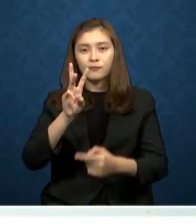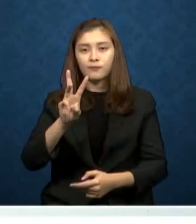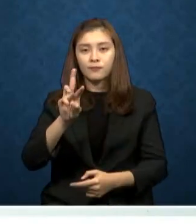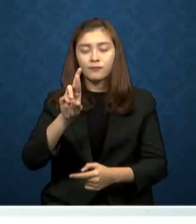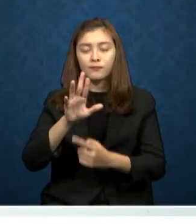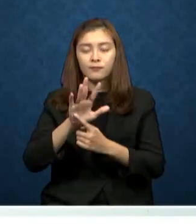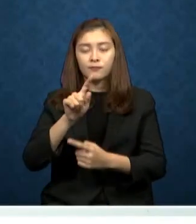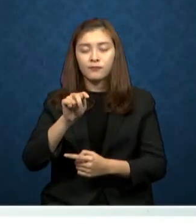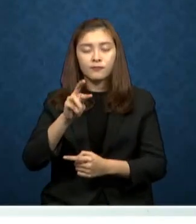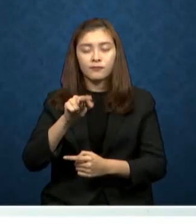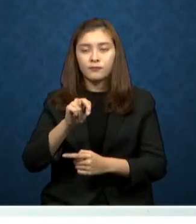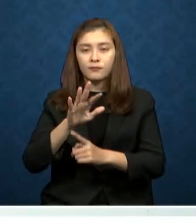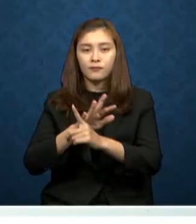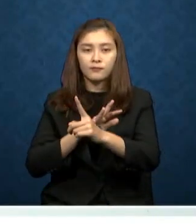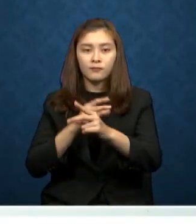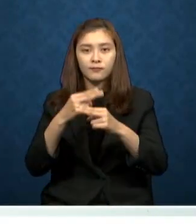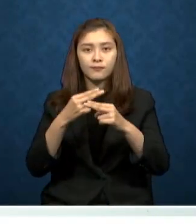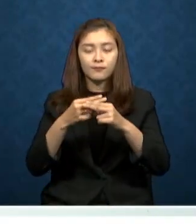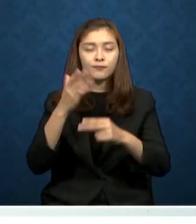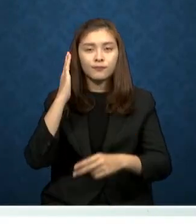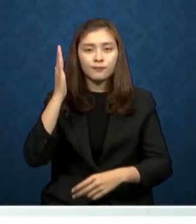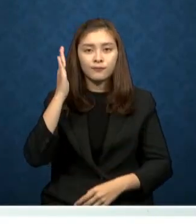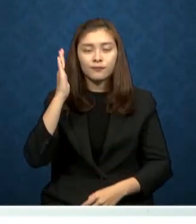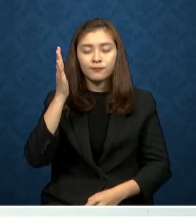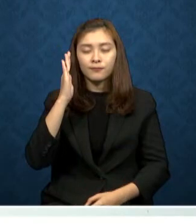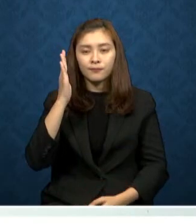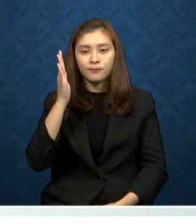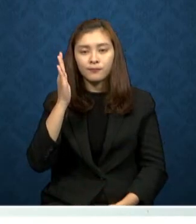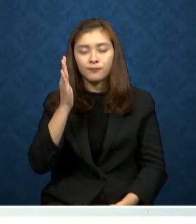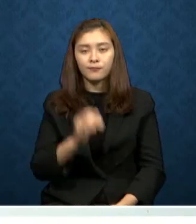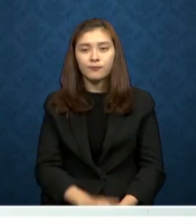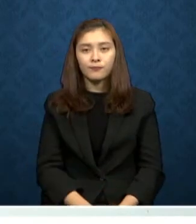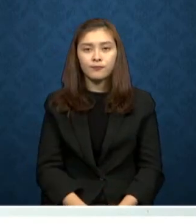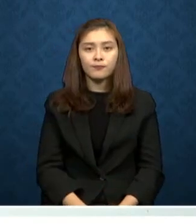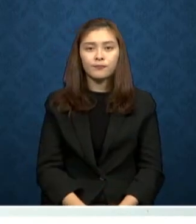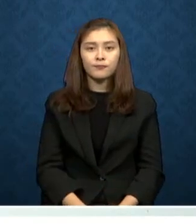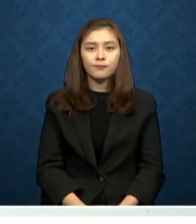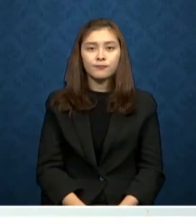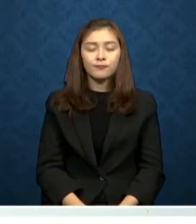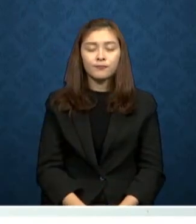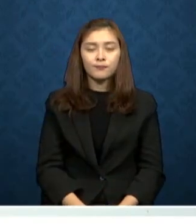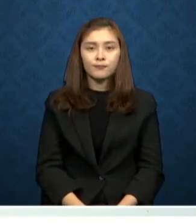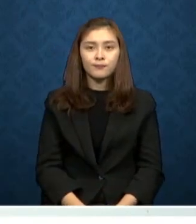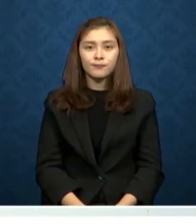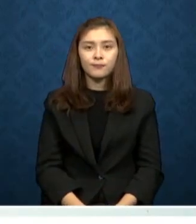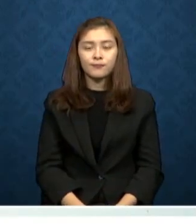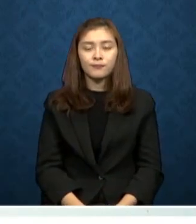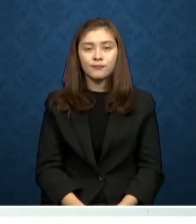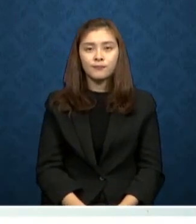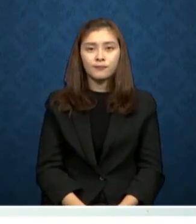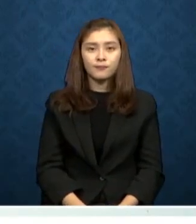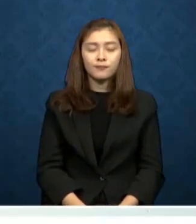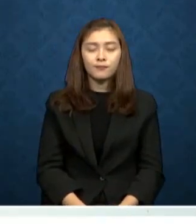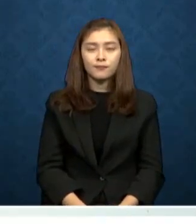กราบเรียนท่านประธานและคณะกรรมการที่เคารพผมก็เ